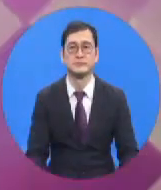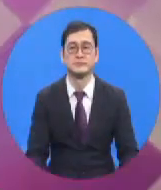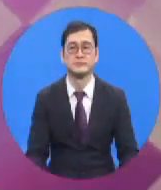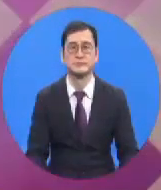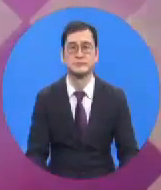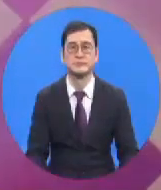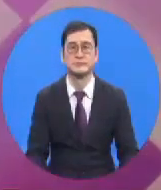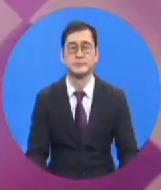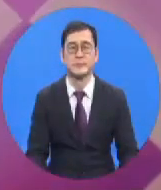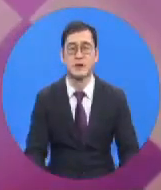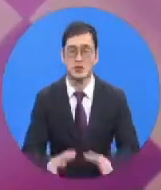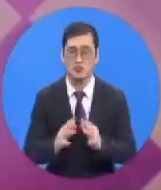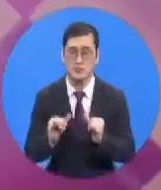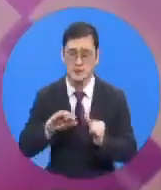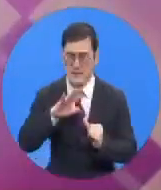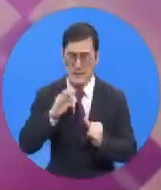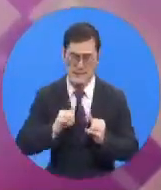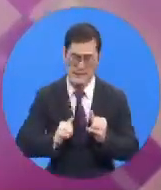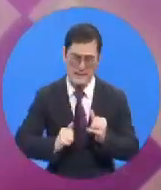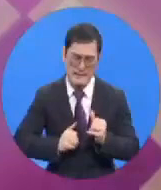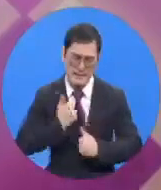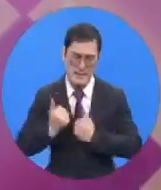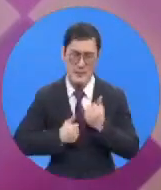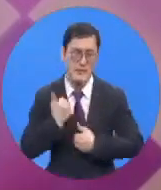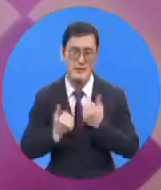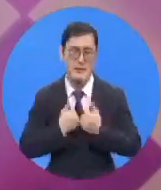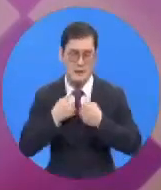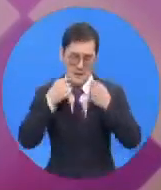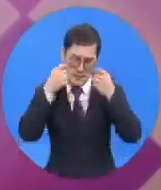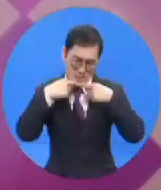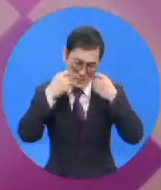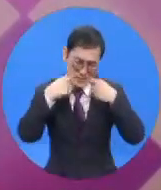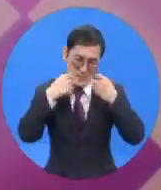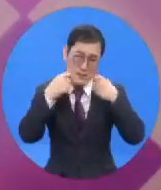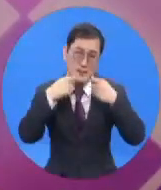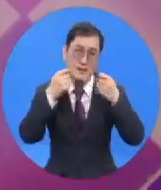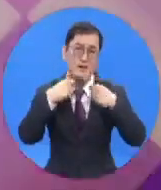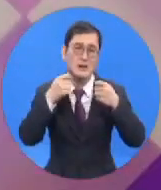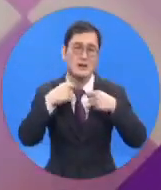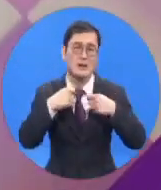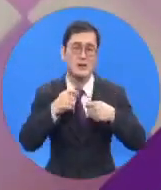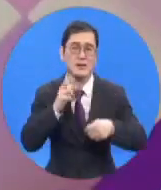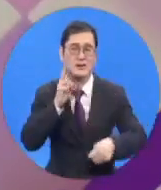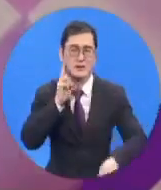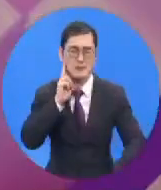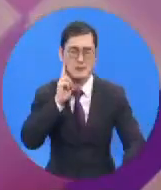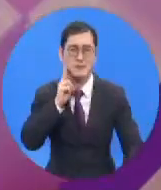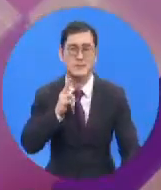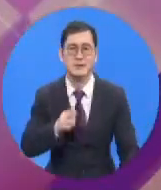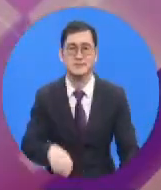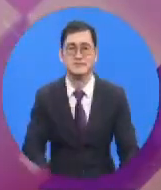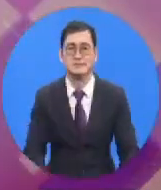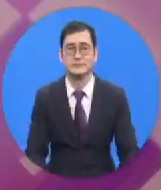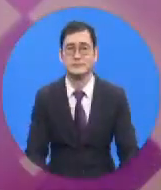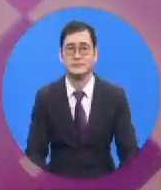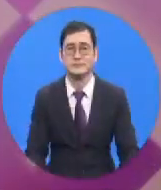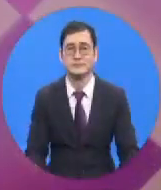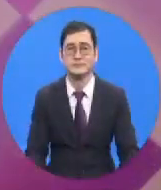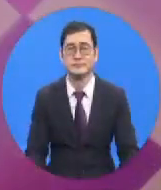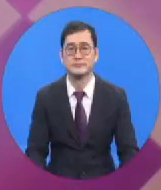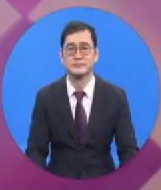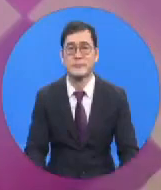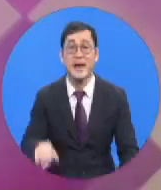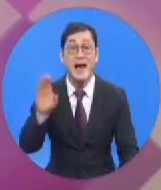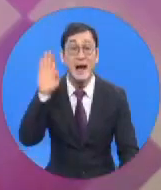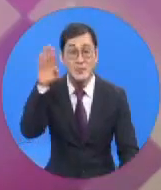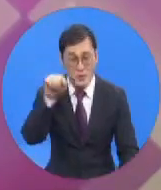울분하고 분노하고 슬프지 않을 수 없는 그런 사건이 아닌가 싶은데 결국 앞으로 이런 사건을 이제